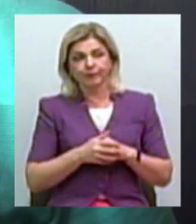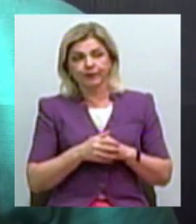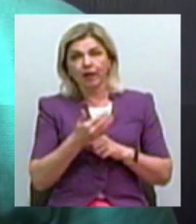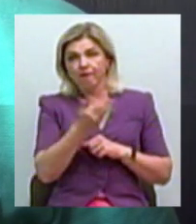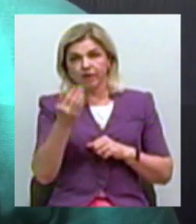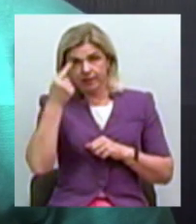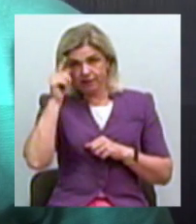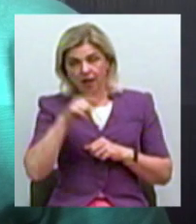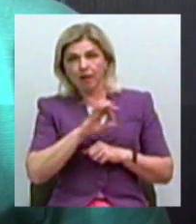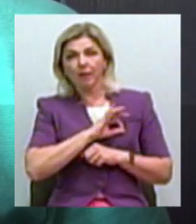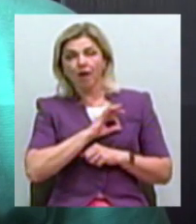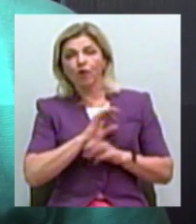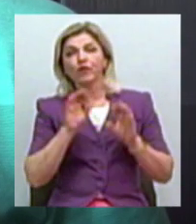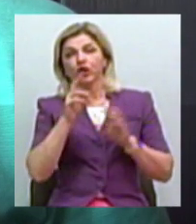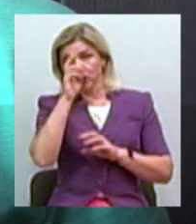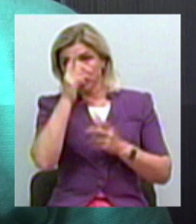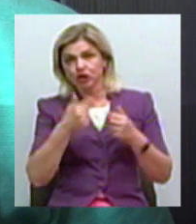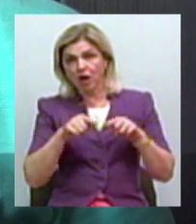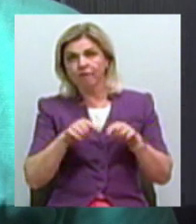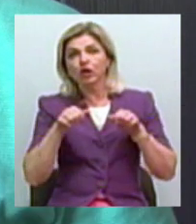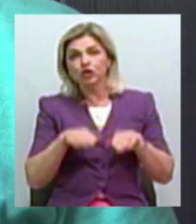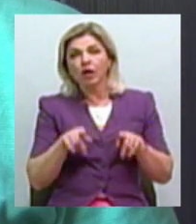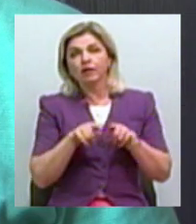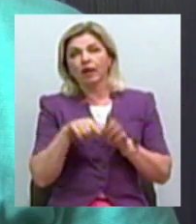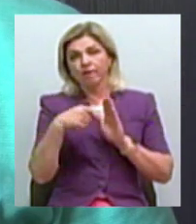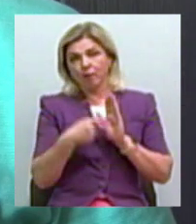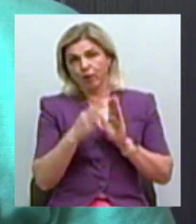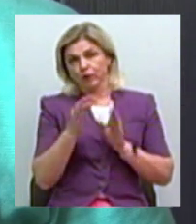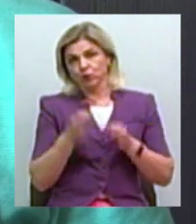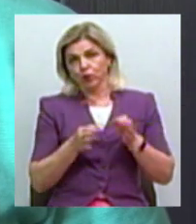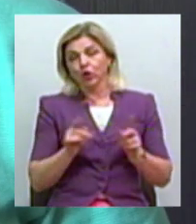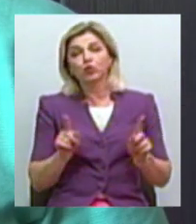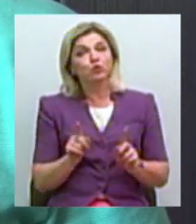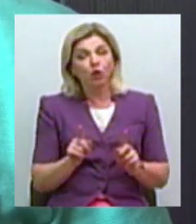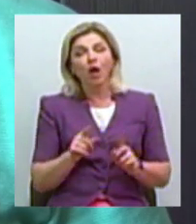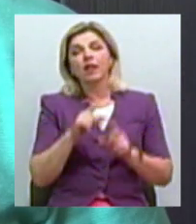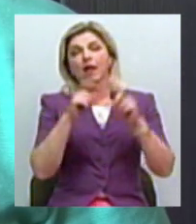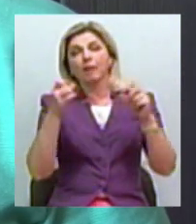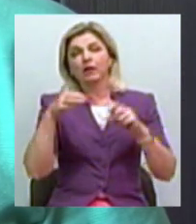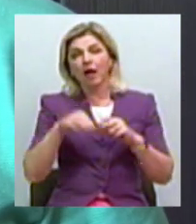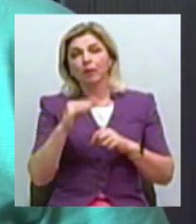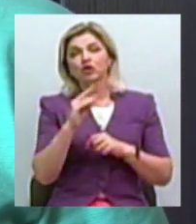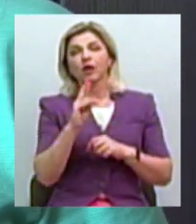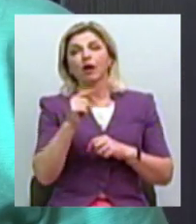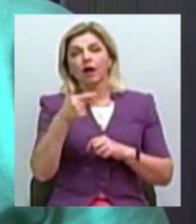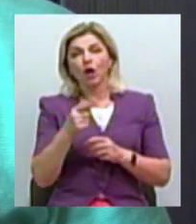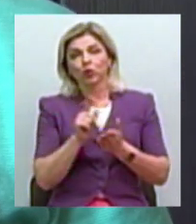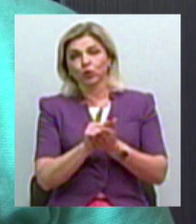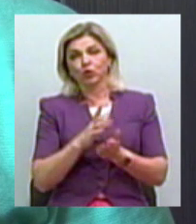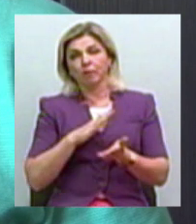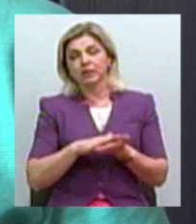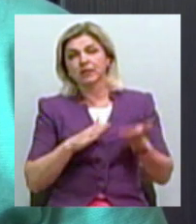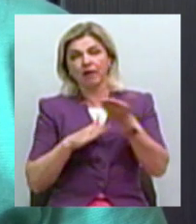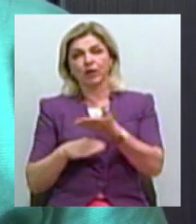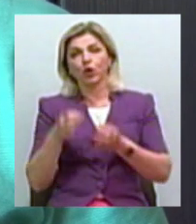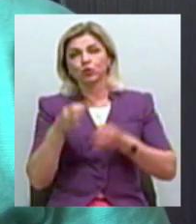В правовій державі такі питання вирішуються у суді. Якщо щось, то департамент житлово-комунального господарства повинен подавати позов до суду на